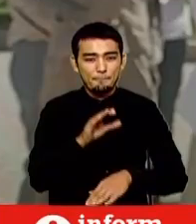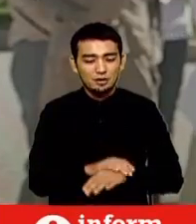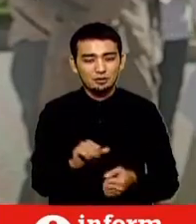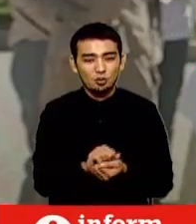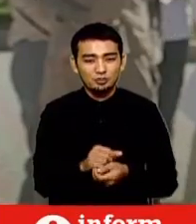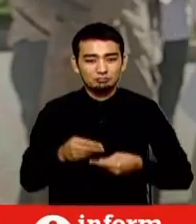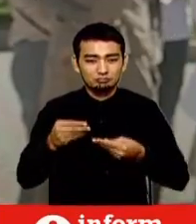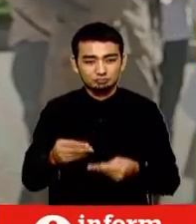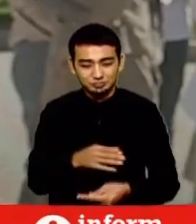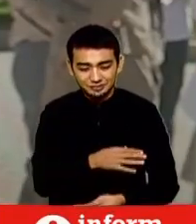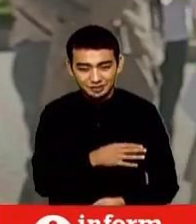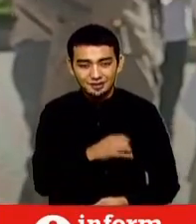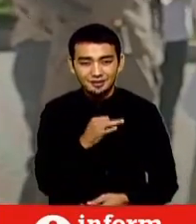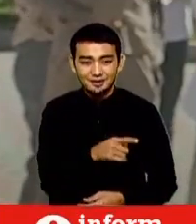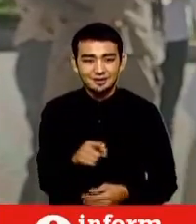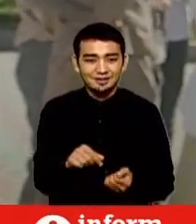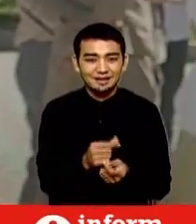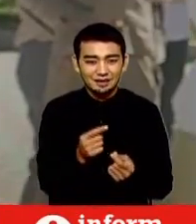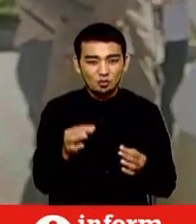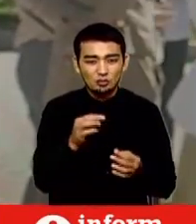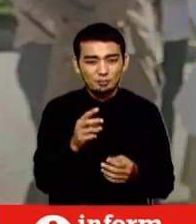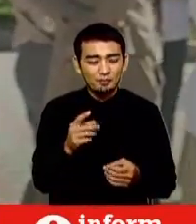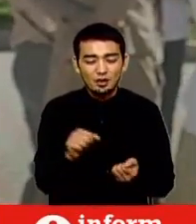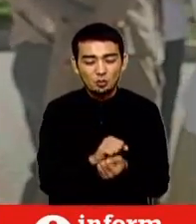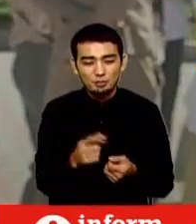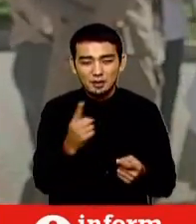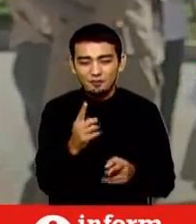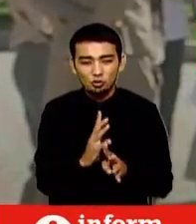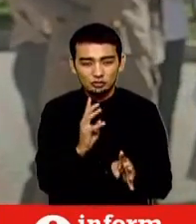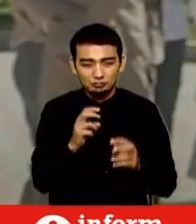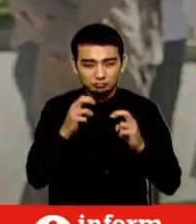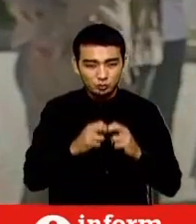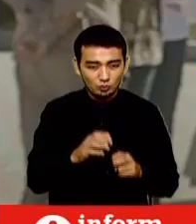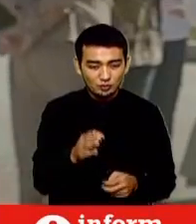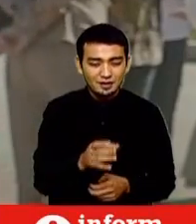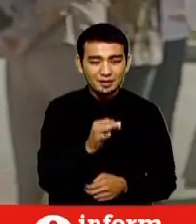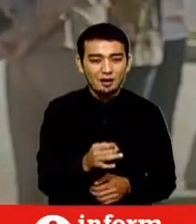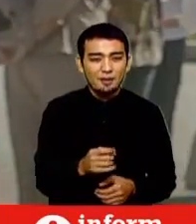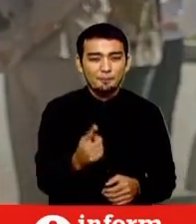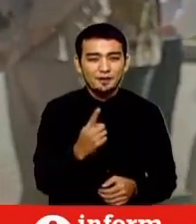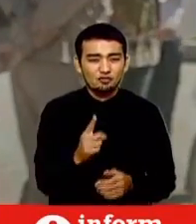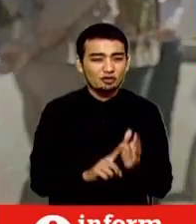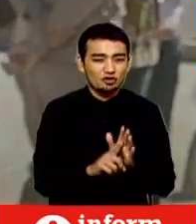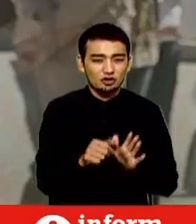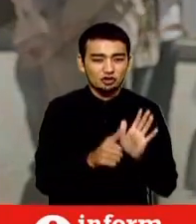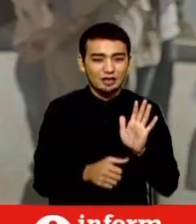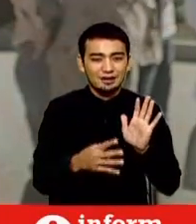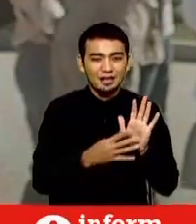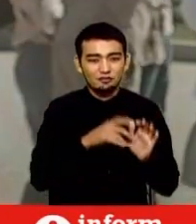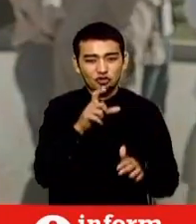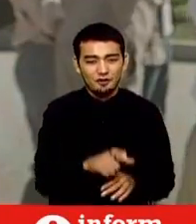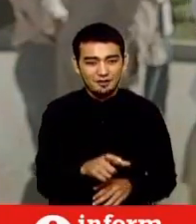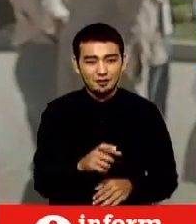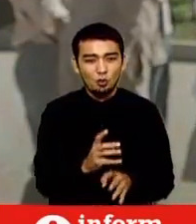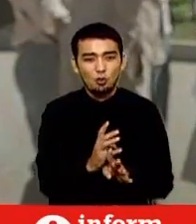тапсырған. Соның құжаттары бірінші кезекте қаралатын болады. Біз бастапқы 69 адамның тізімін осы банкке